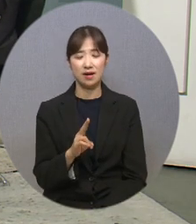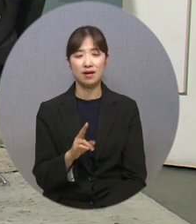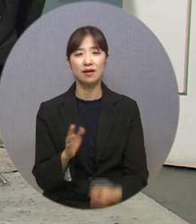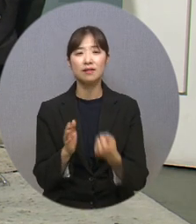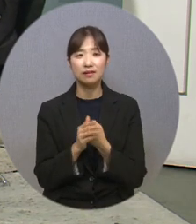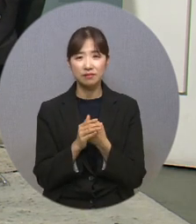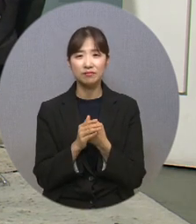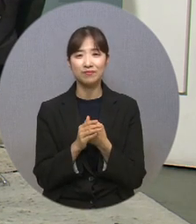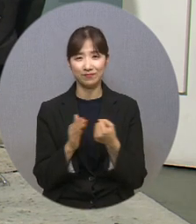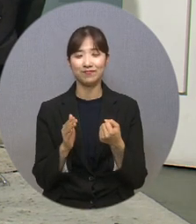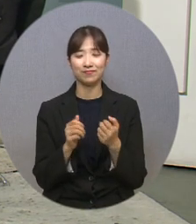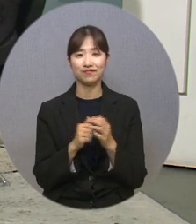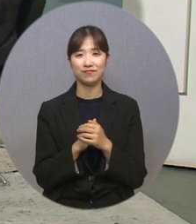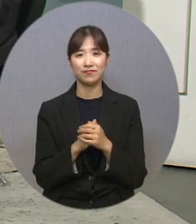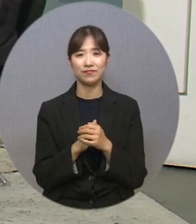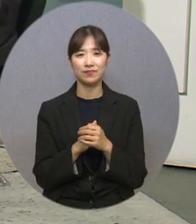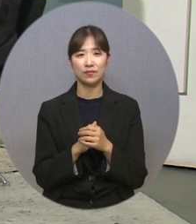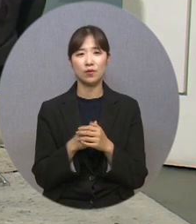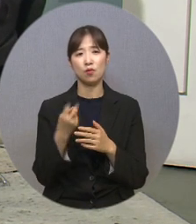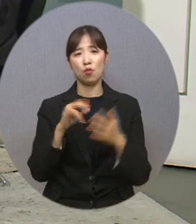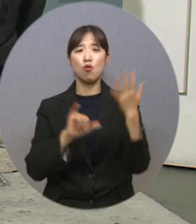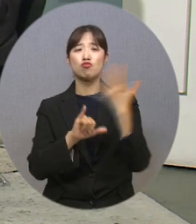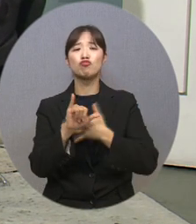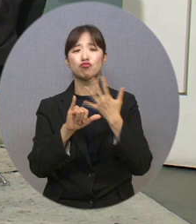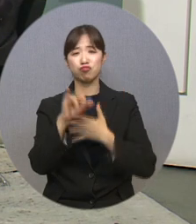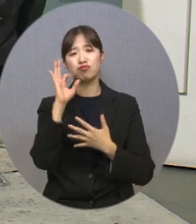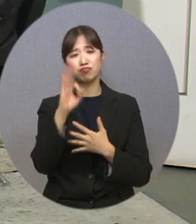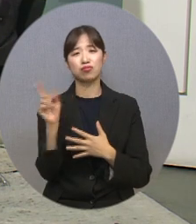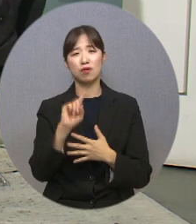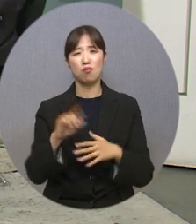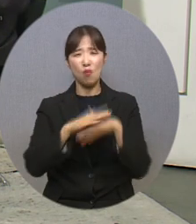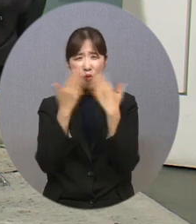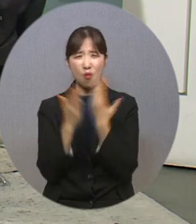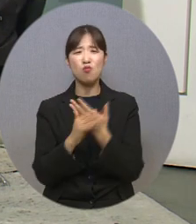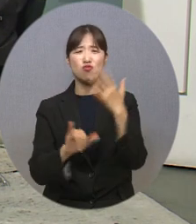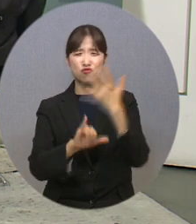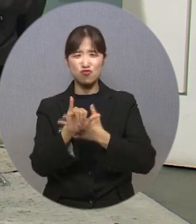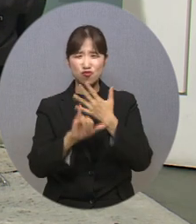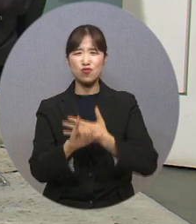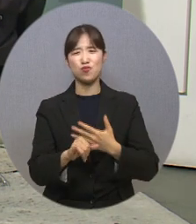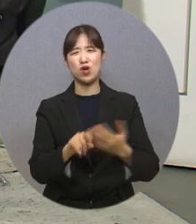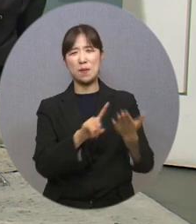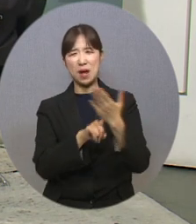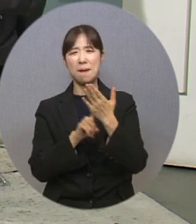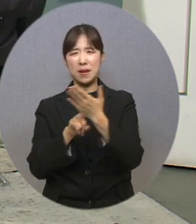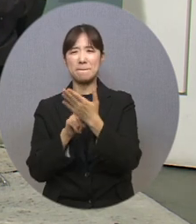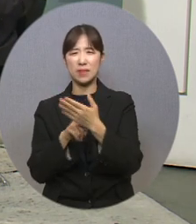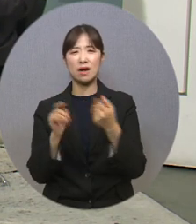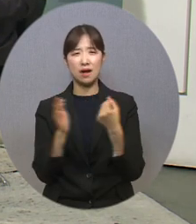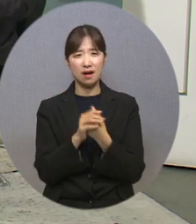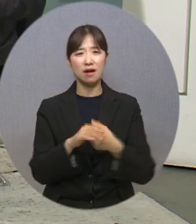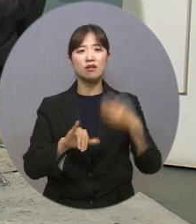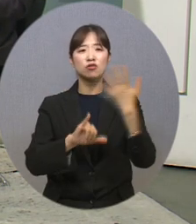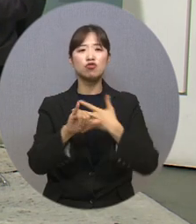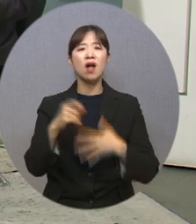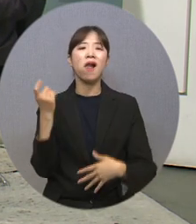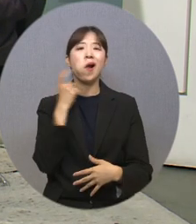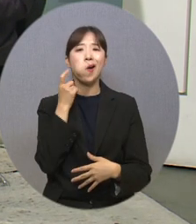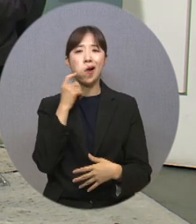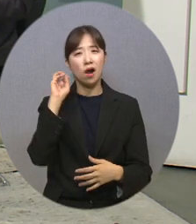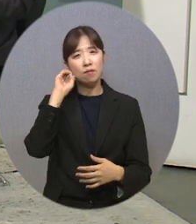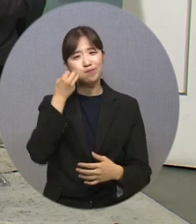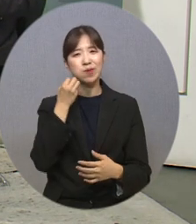굉장하거든요. 유튜브만 하더라도 그래요. 모든 게 유튜브 발생하다 보니까 유튜브에 가짜 뉴스도